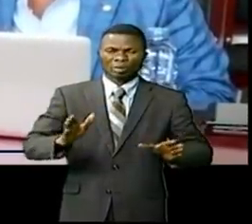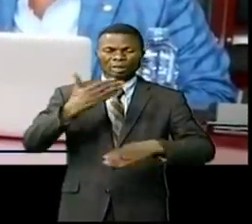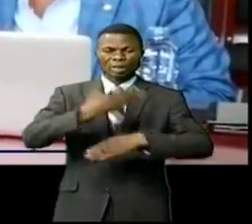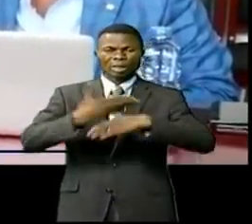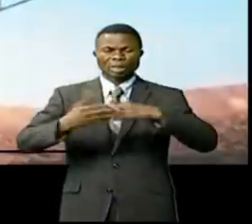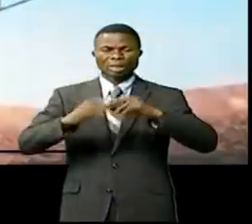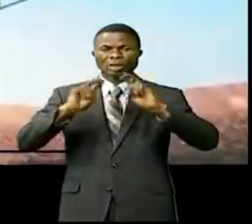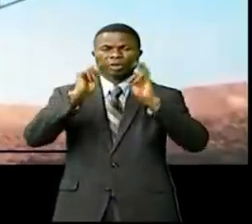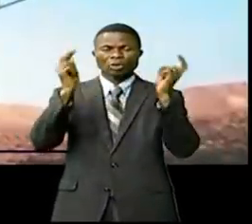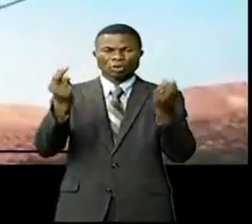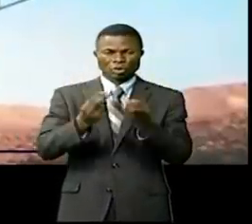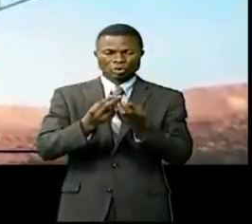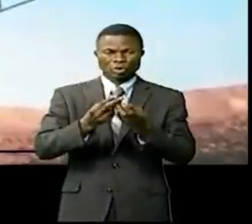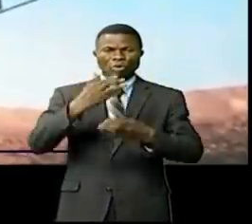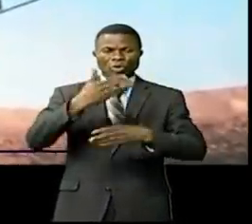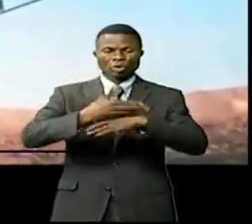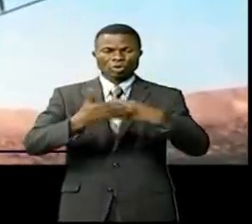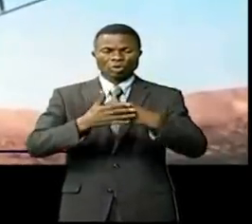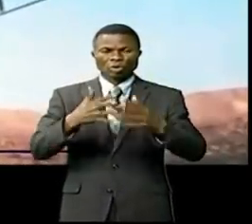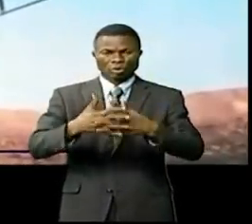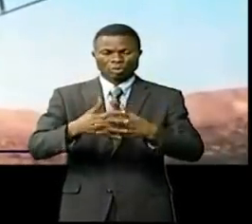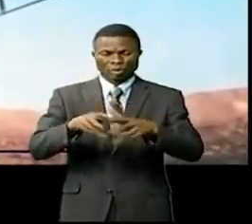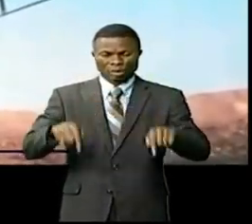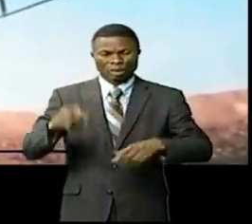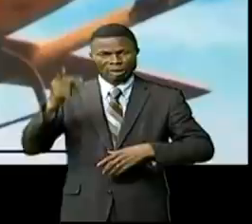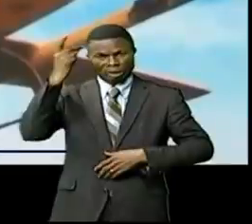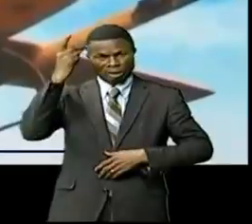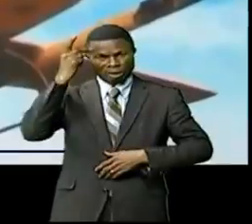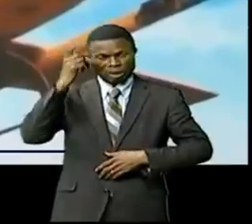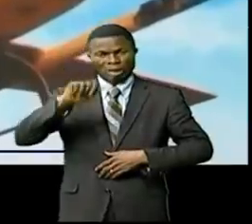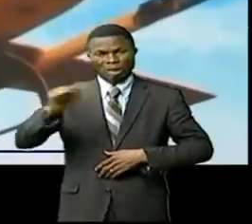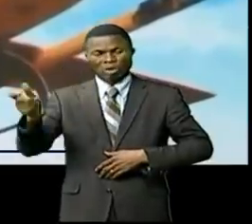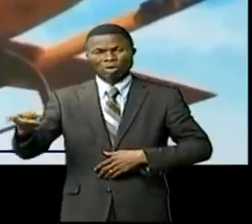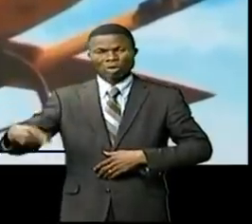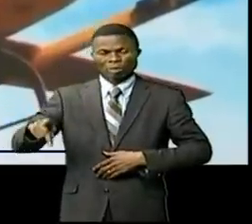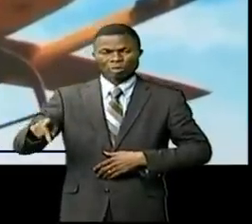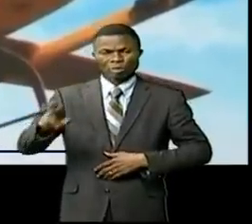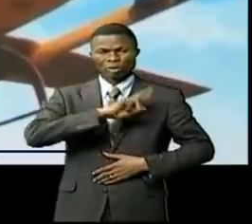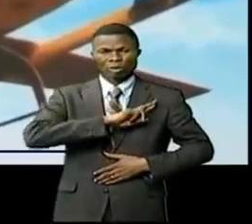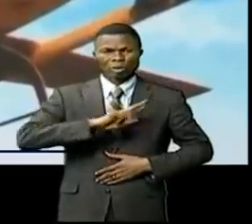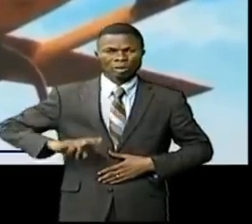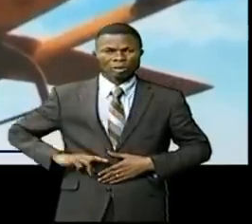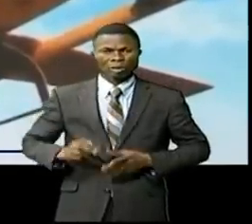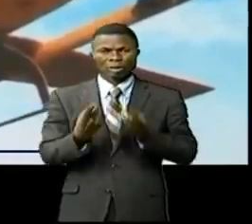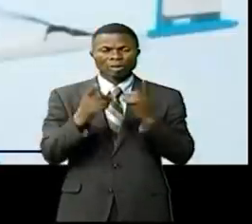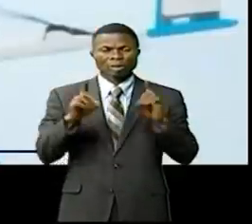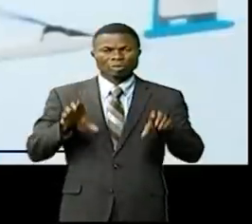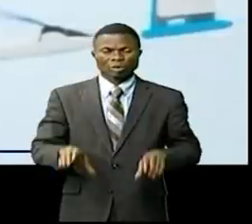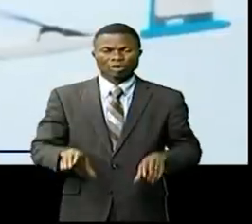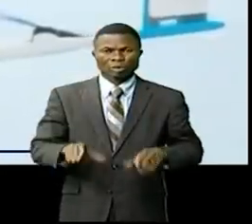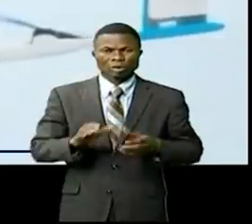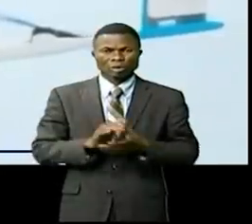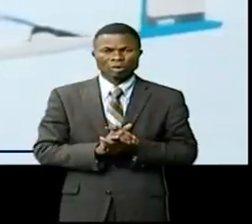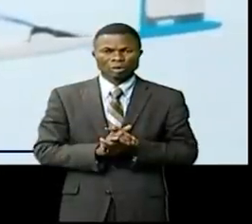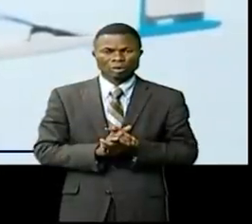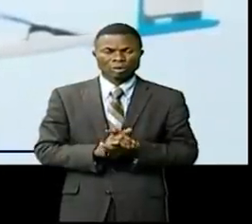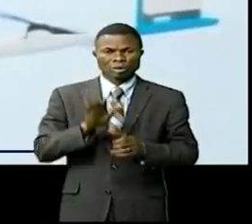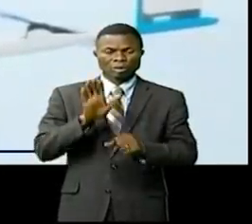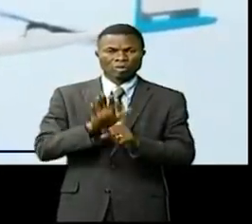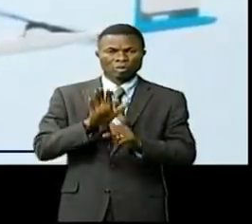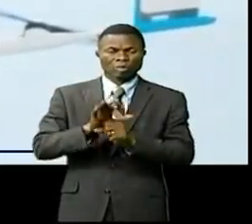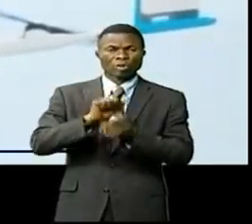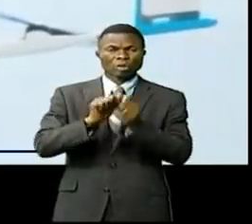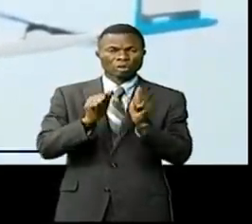de montage de drones civils à Kinshasa et dans certaines provinces de la République démocratique du Congo. Car plusieurs secteurs